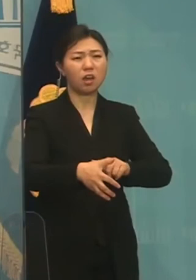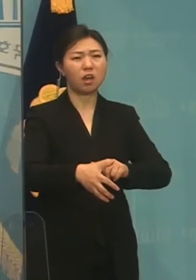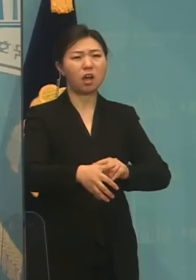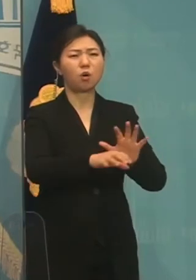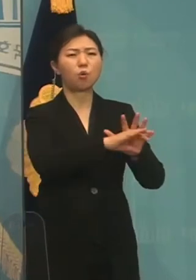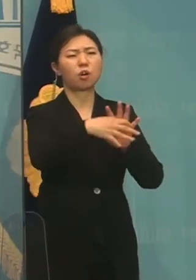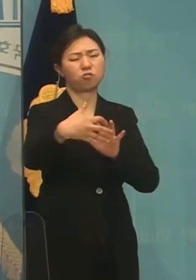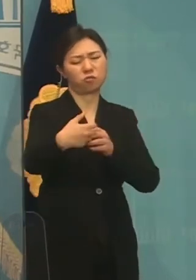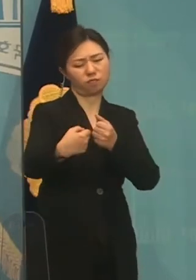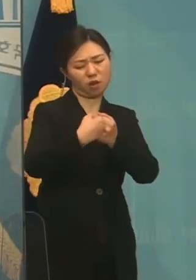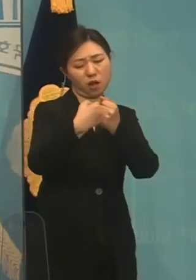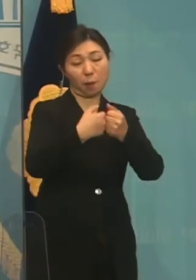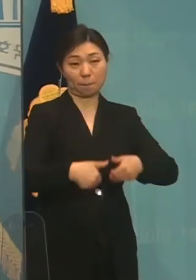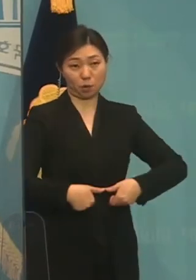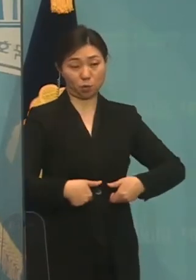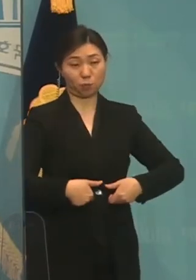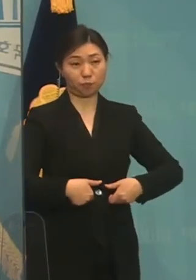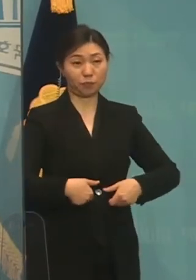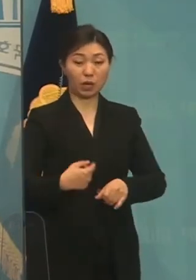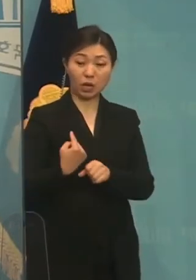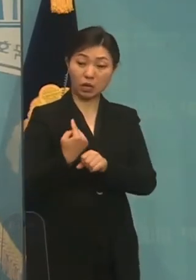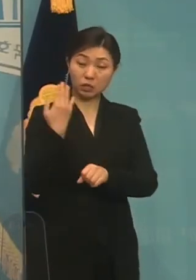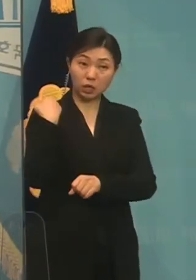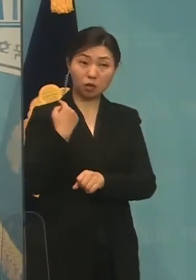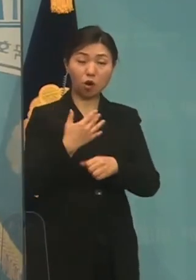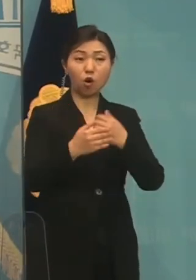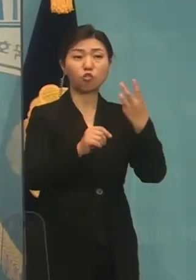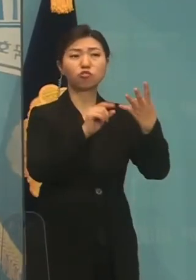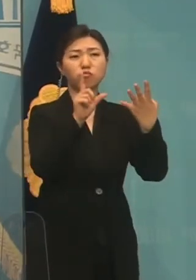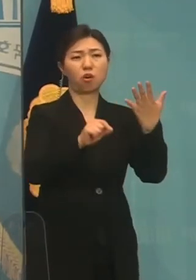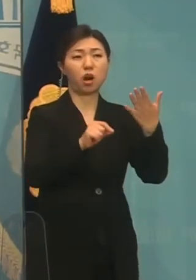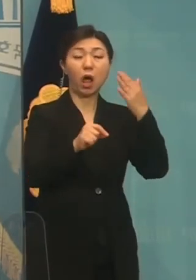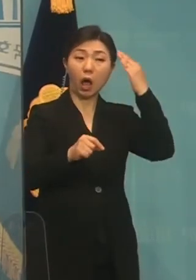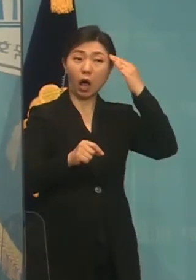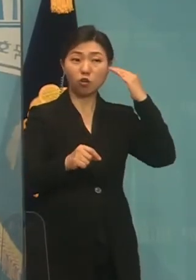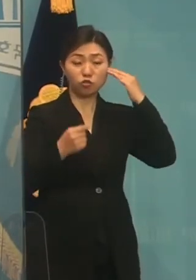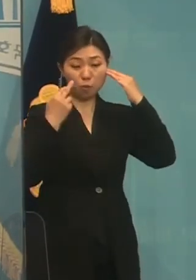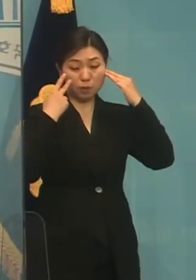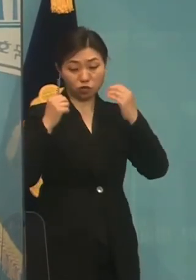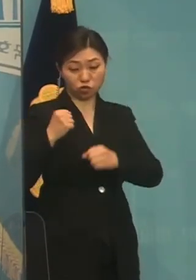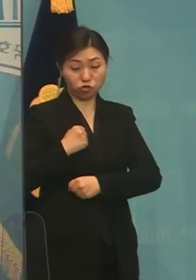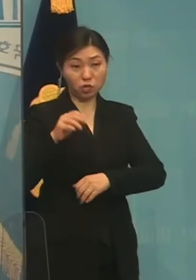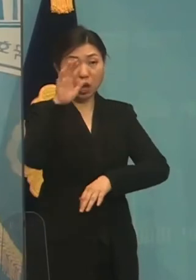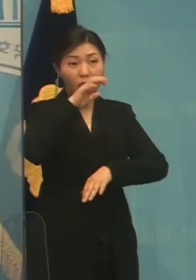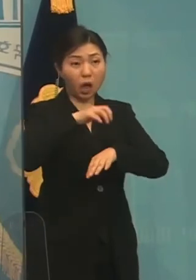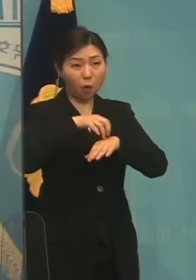8월 한미연합 군사훈련 과정에서 확진자가 발생했고 며칠 전인